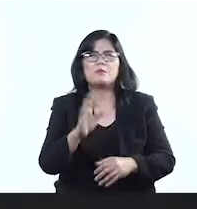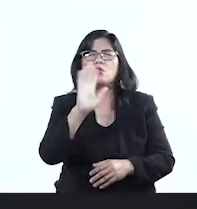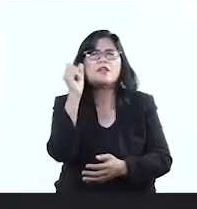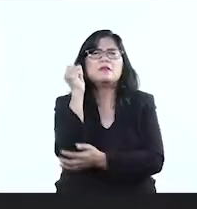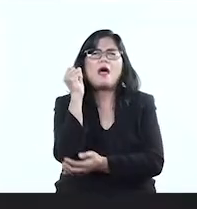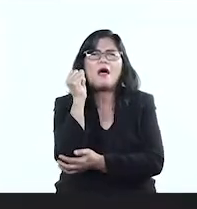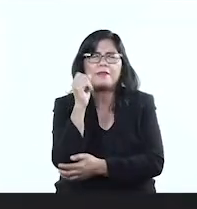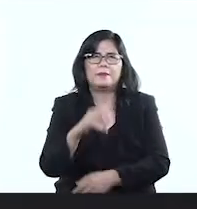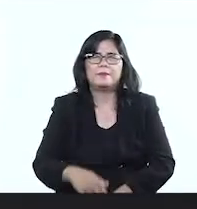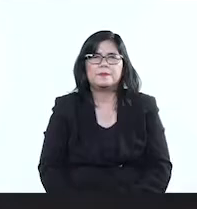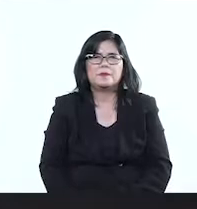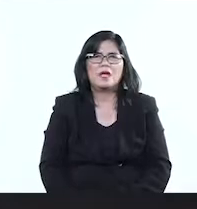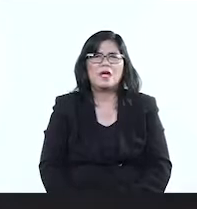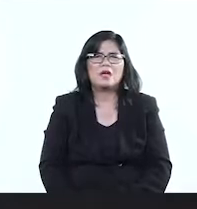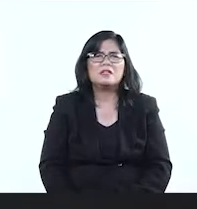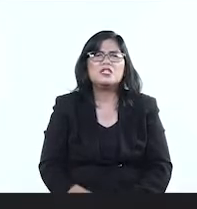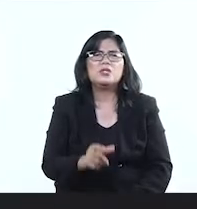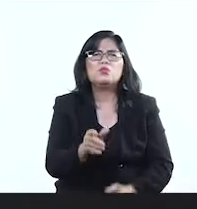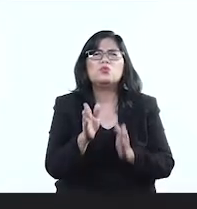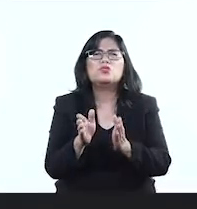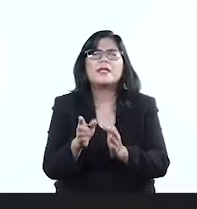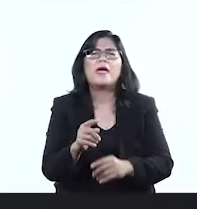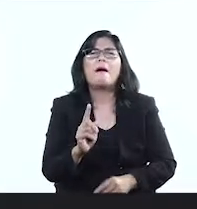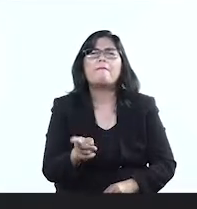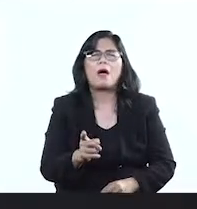Hai semua kutub urusannya apa